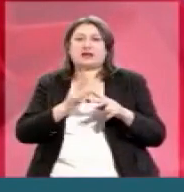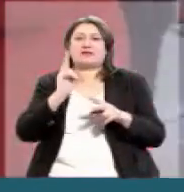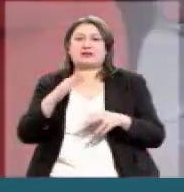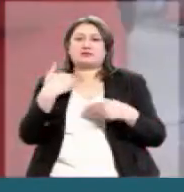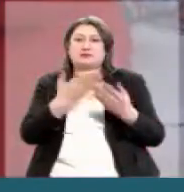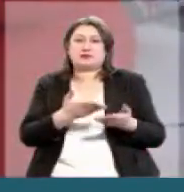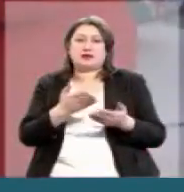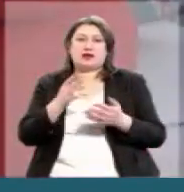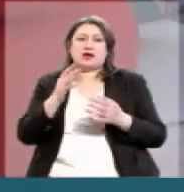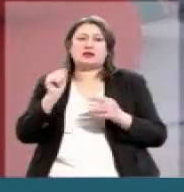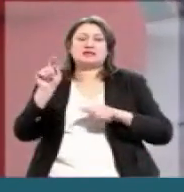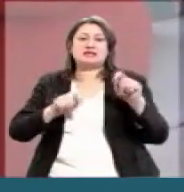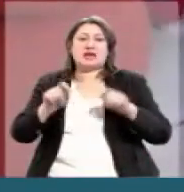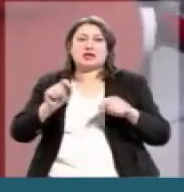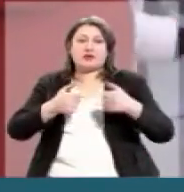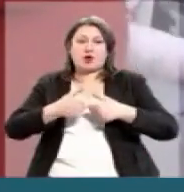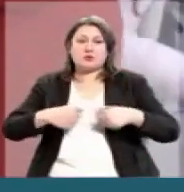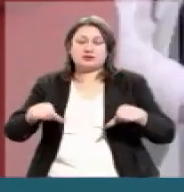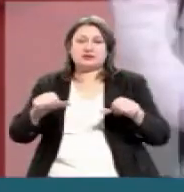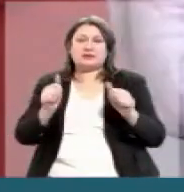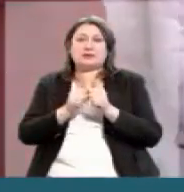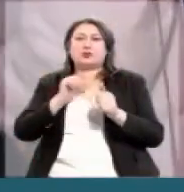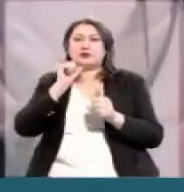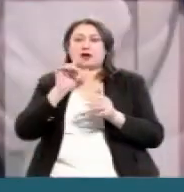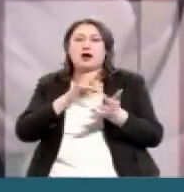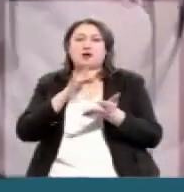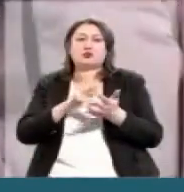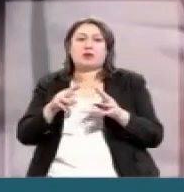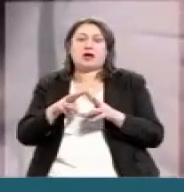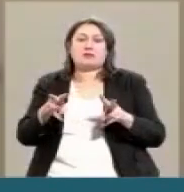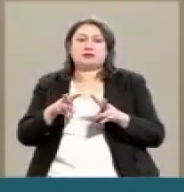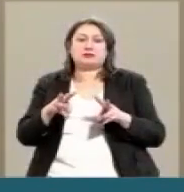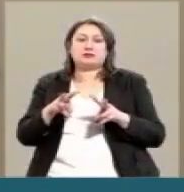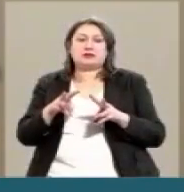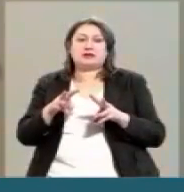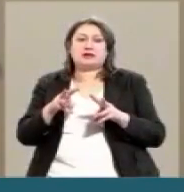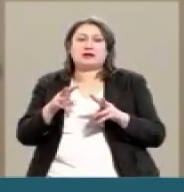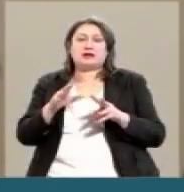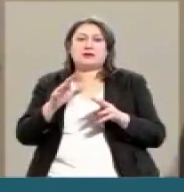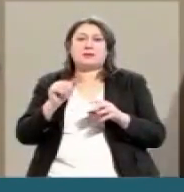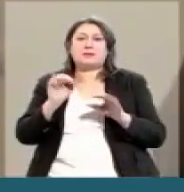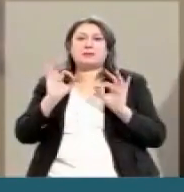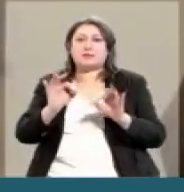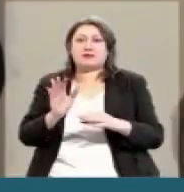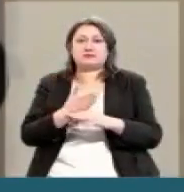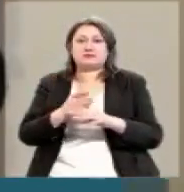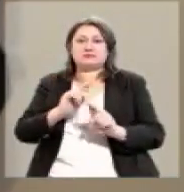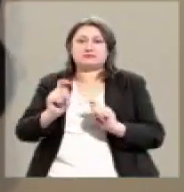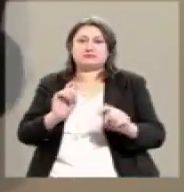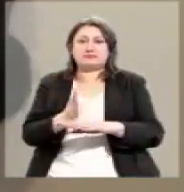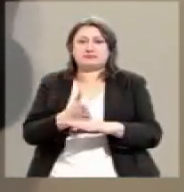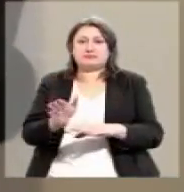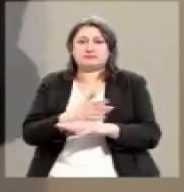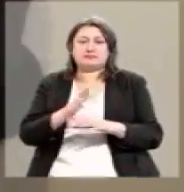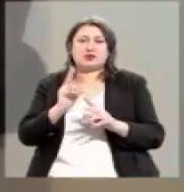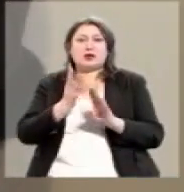үйлерді пропорционалды бөлу әдістемесіне сәйкес пәтерлер кезекте тұрғандар арасында бөлінген. Сапалы үй деп атады. Ең